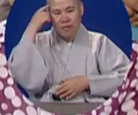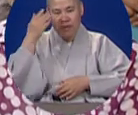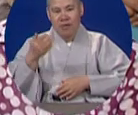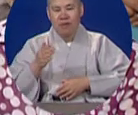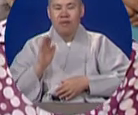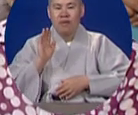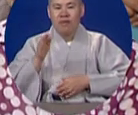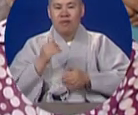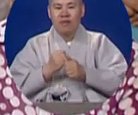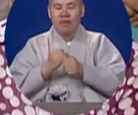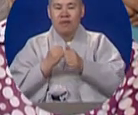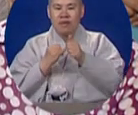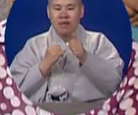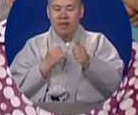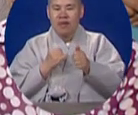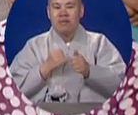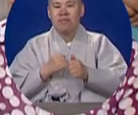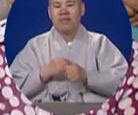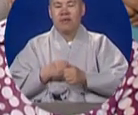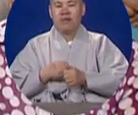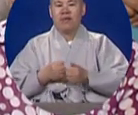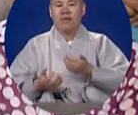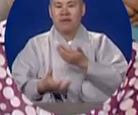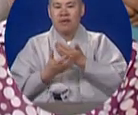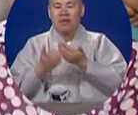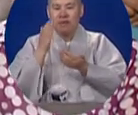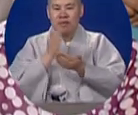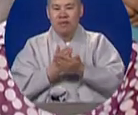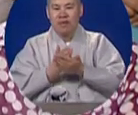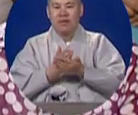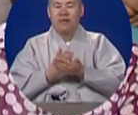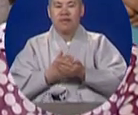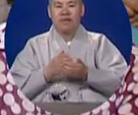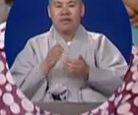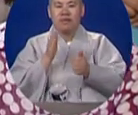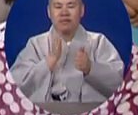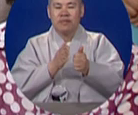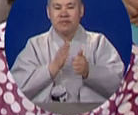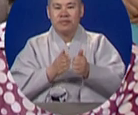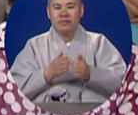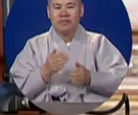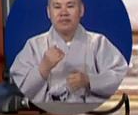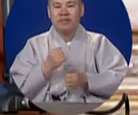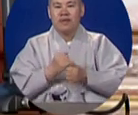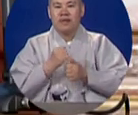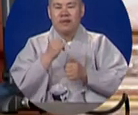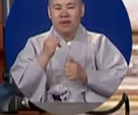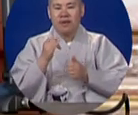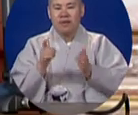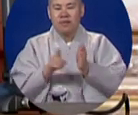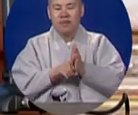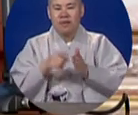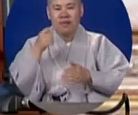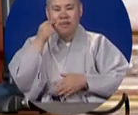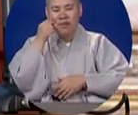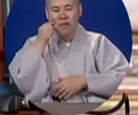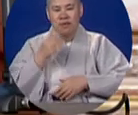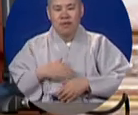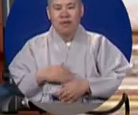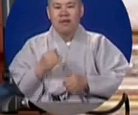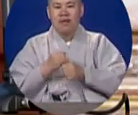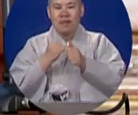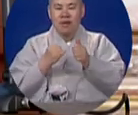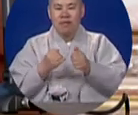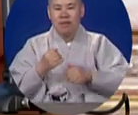그러니까 이게 아내도 못 믿는 거예요 아내도 결국은 남이거든 그러니까 남편이 라면 끓이는